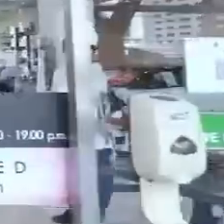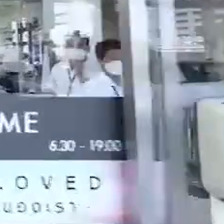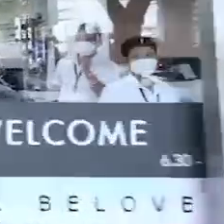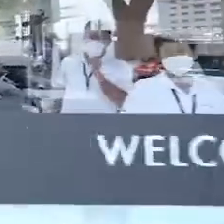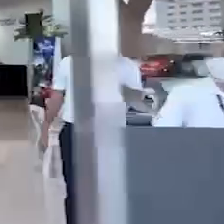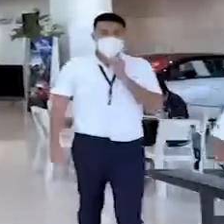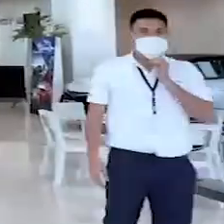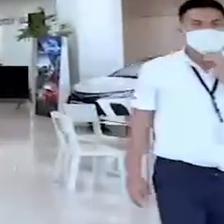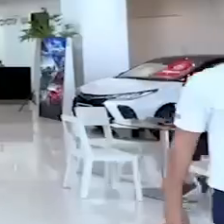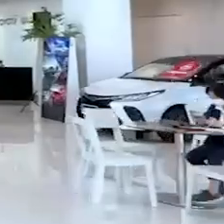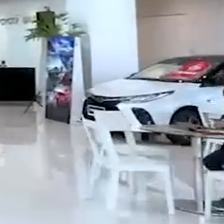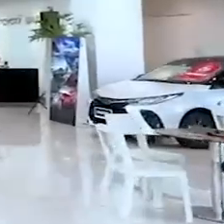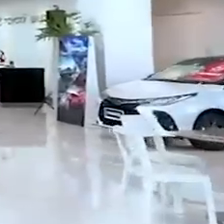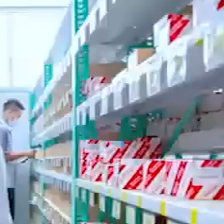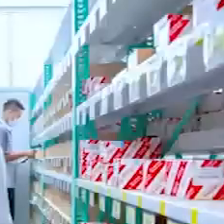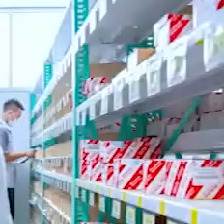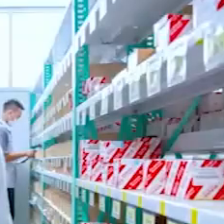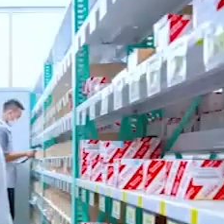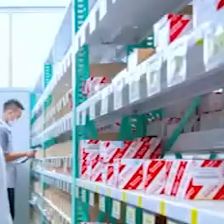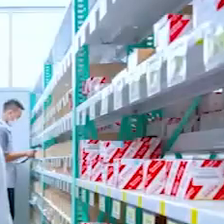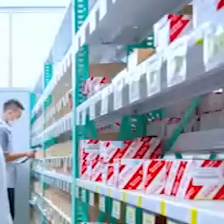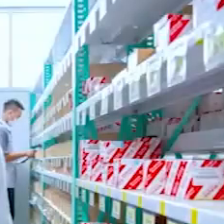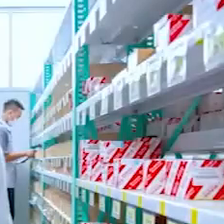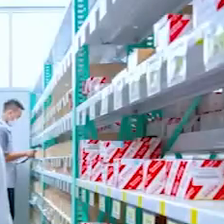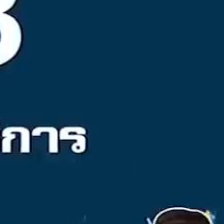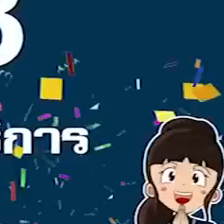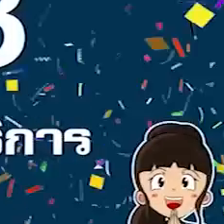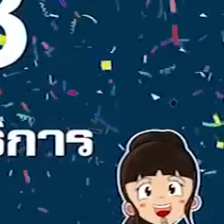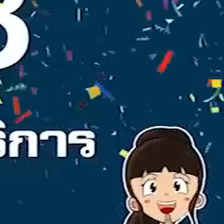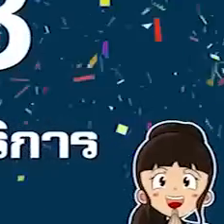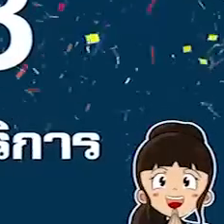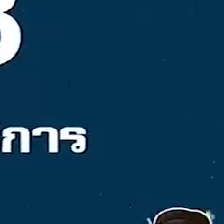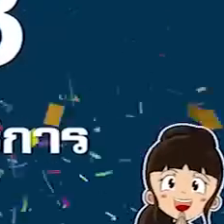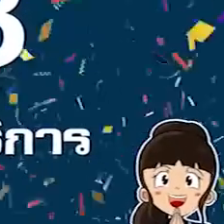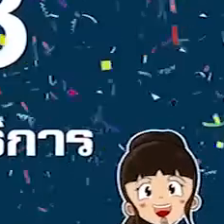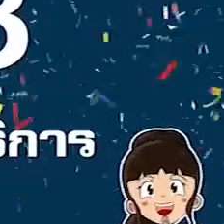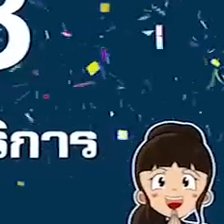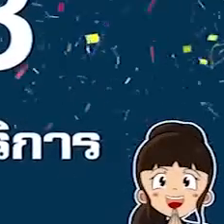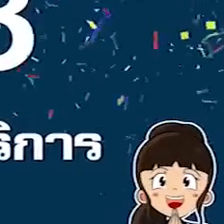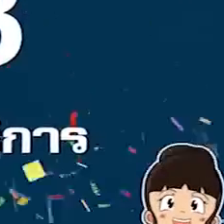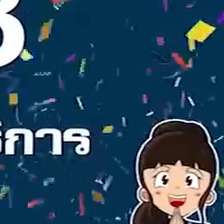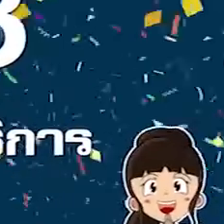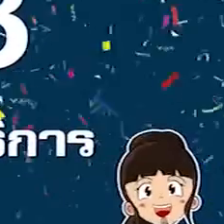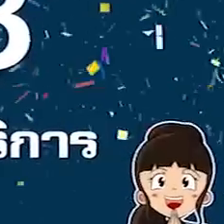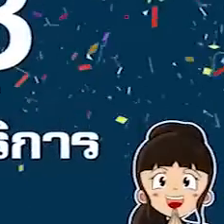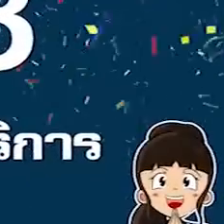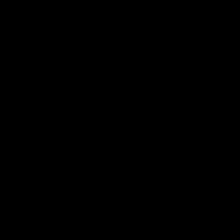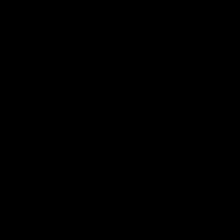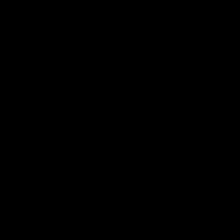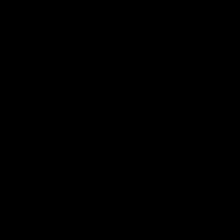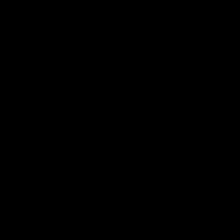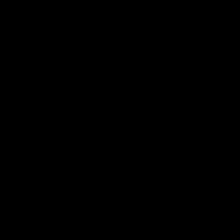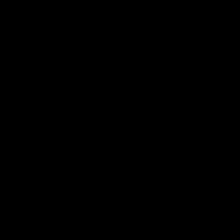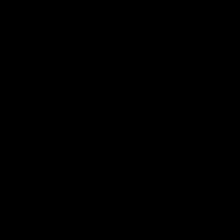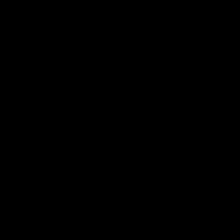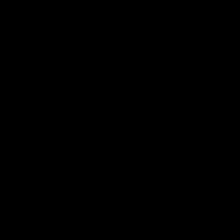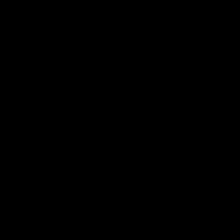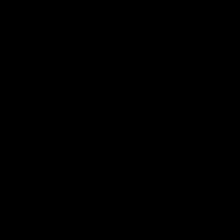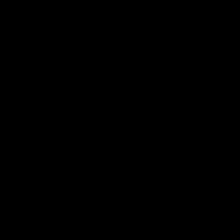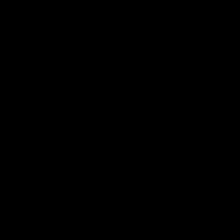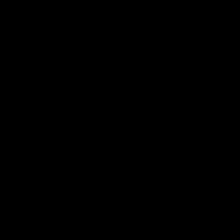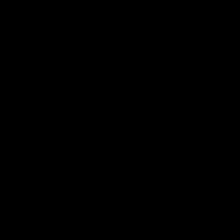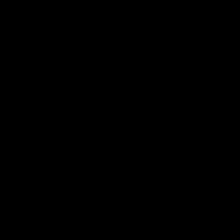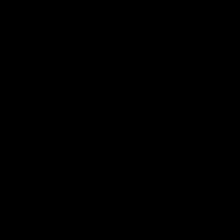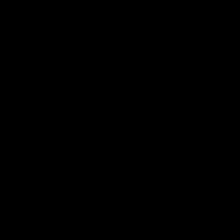นับสนุนโดย Toyota Bus ทุกบริการกด1268โชว์รูมคุณภาพมาตรฐานบริการ